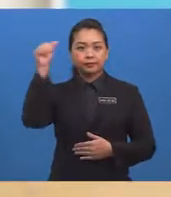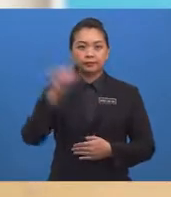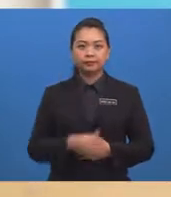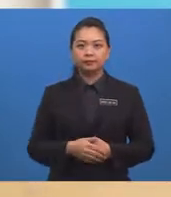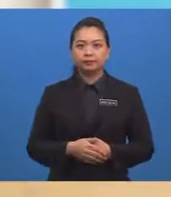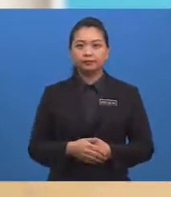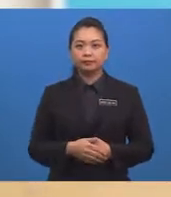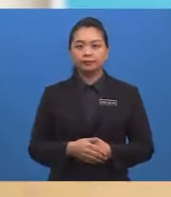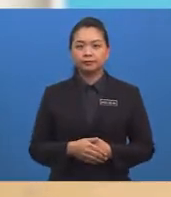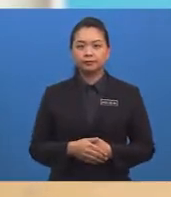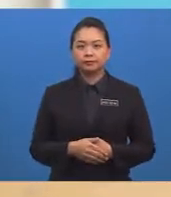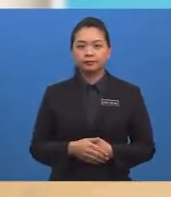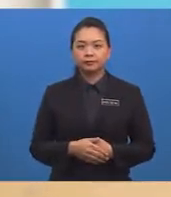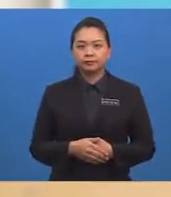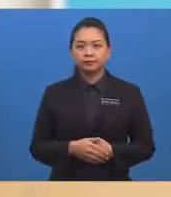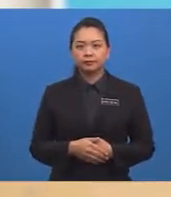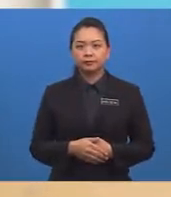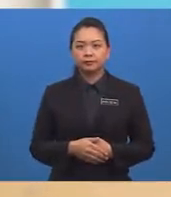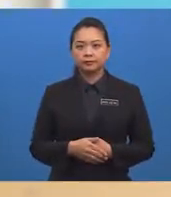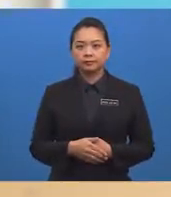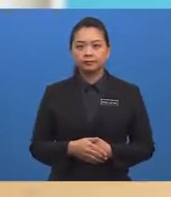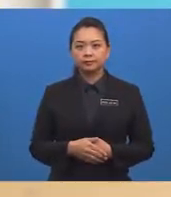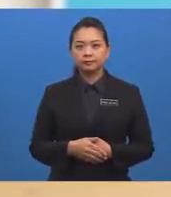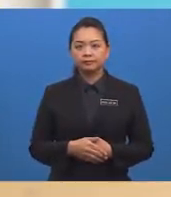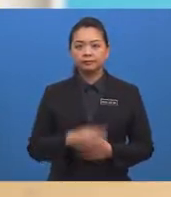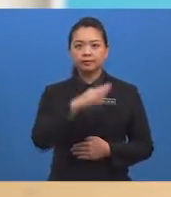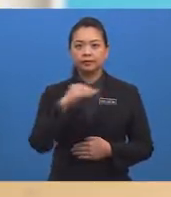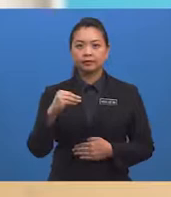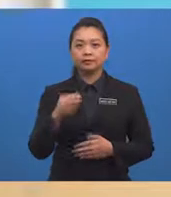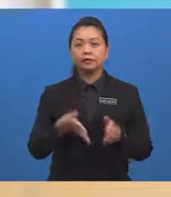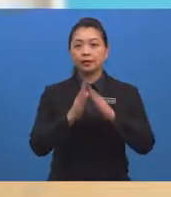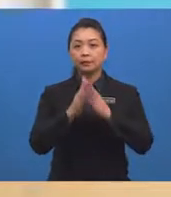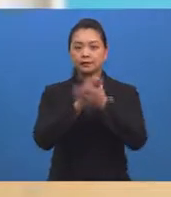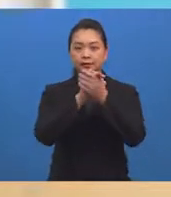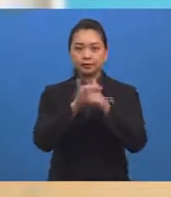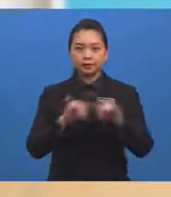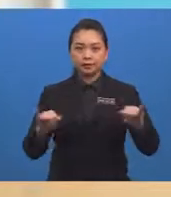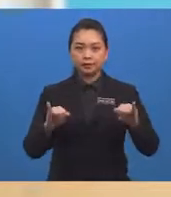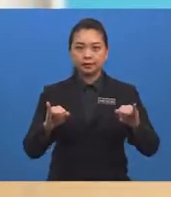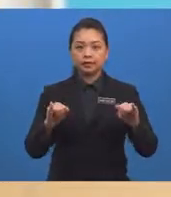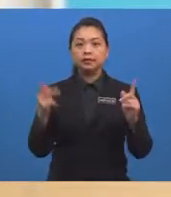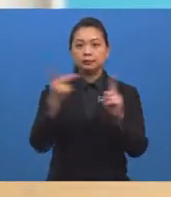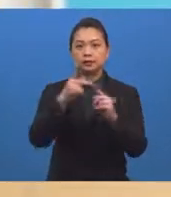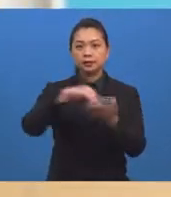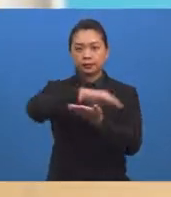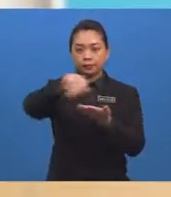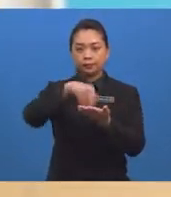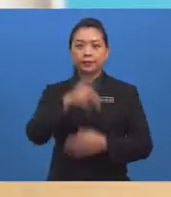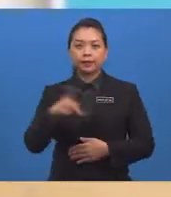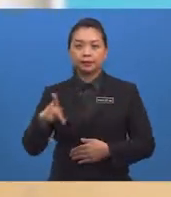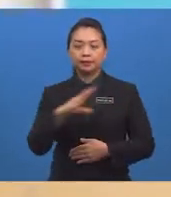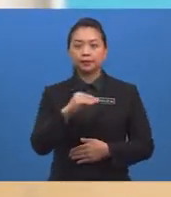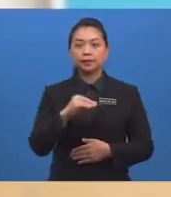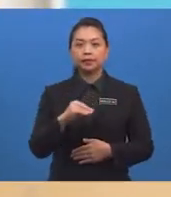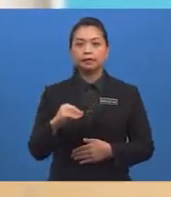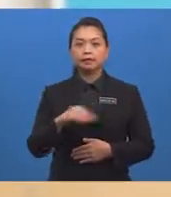Assalamualaikum warahmatullahi wabarakatuh. Dan salam sejahtera kepada para pelajar dan penonton yang